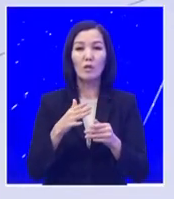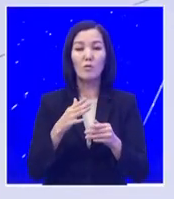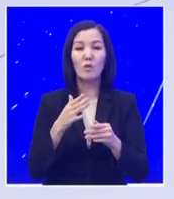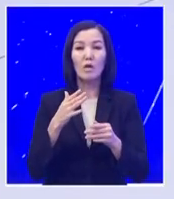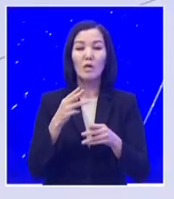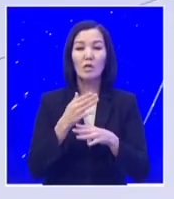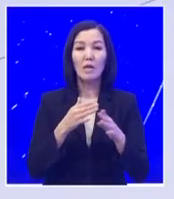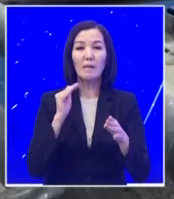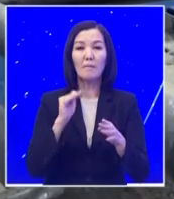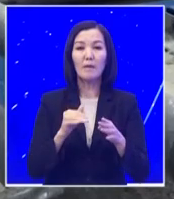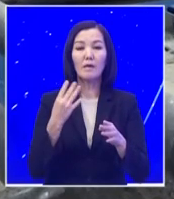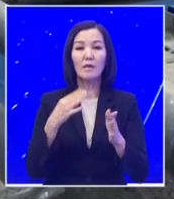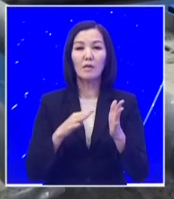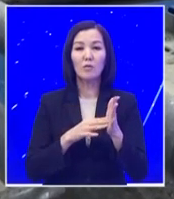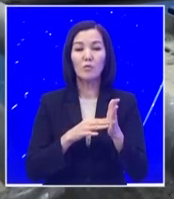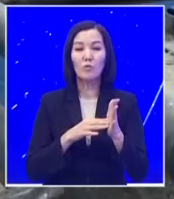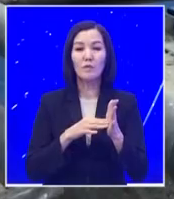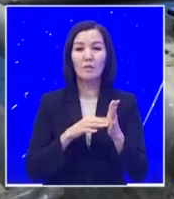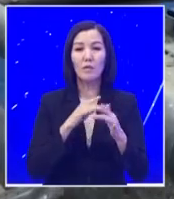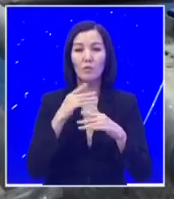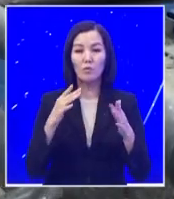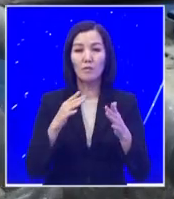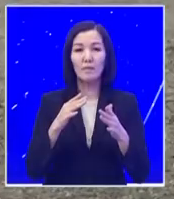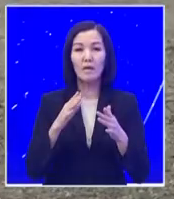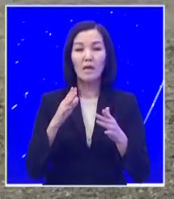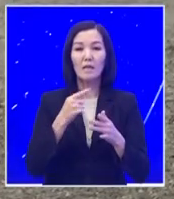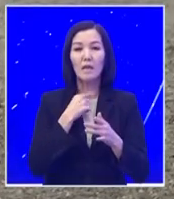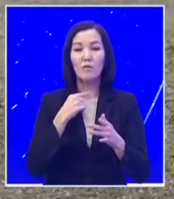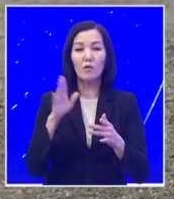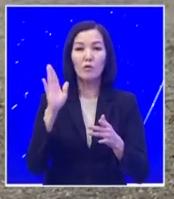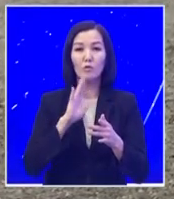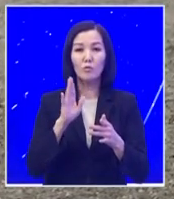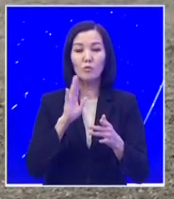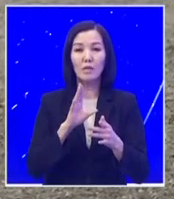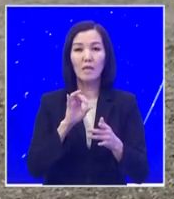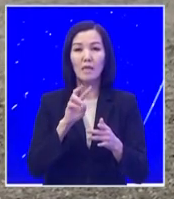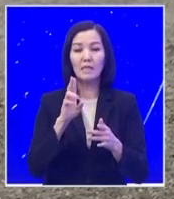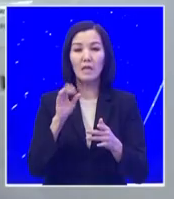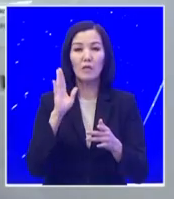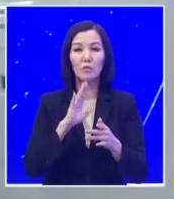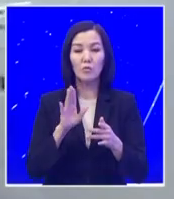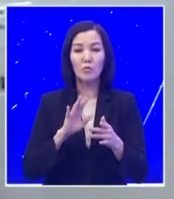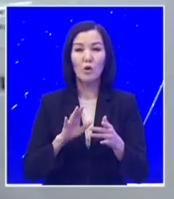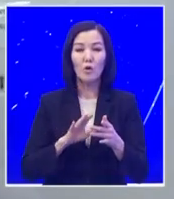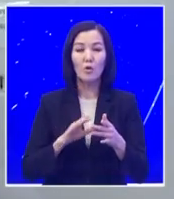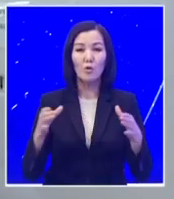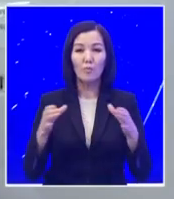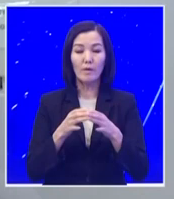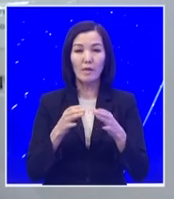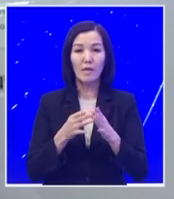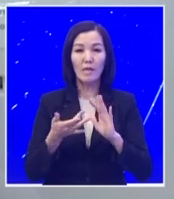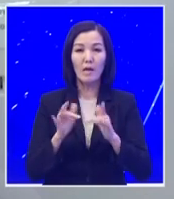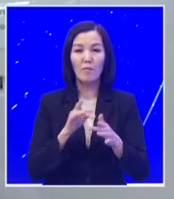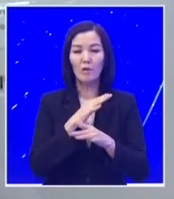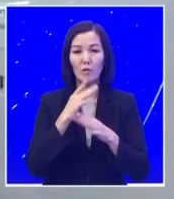теңге қарыздың 49-дан астамы Талдықорған қалалық су құбыры мен Ескелді су құбырына тиесілі. Ал әлеуметтік желілерде көптеп айтылып